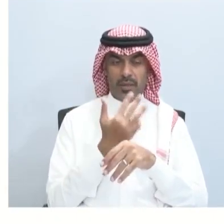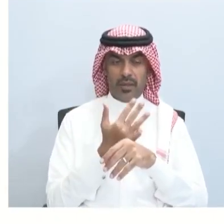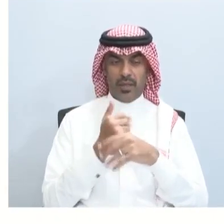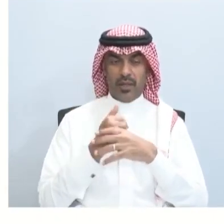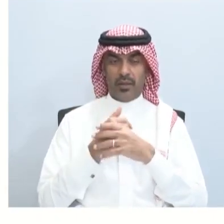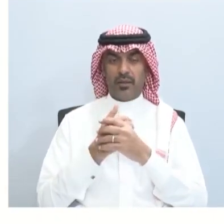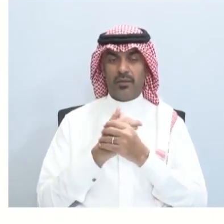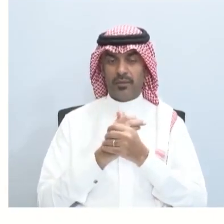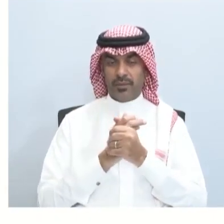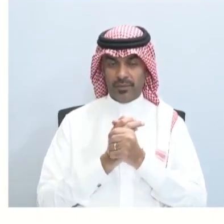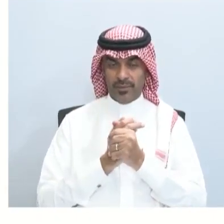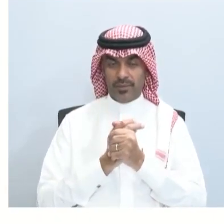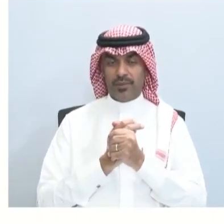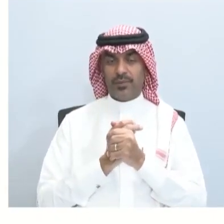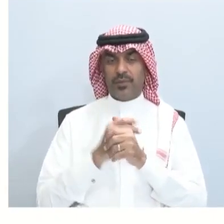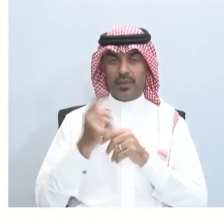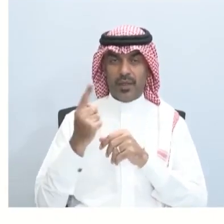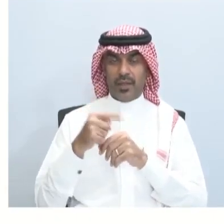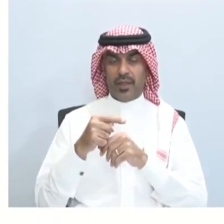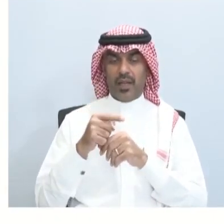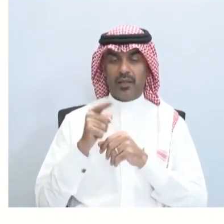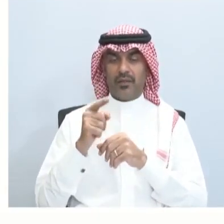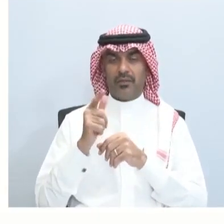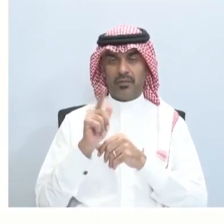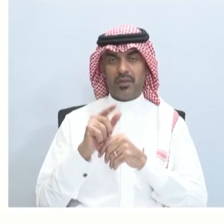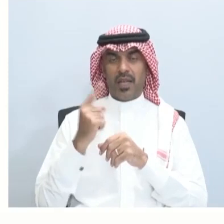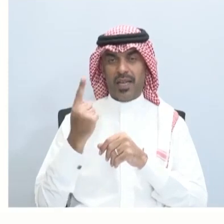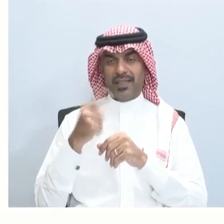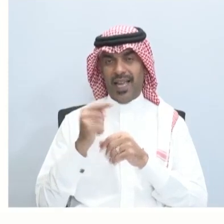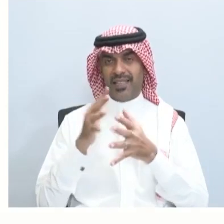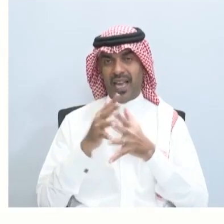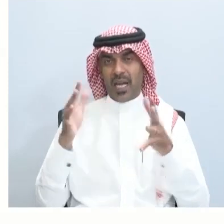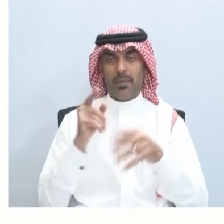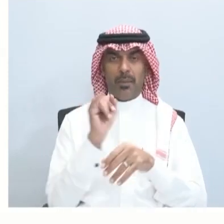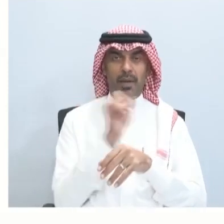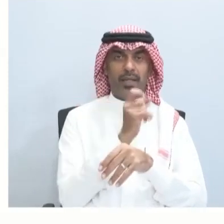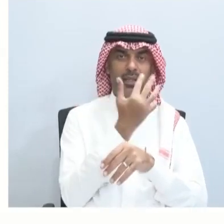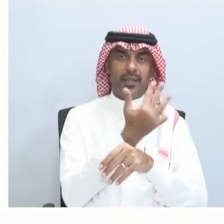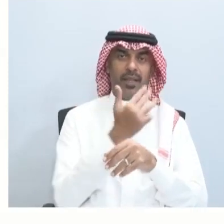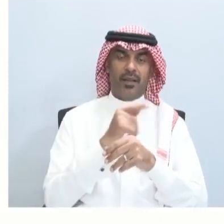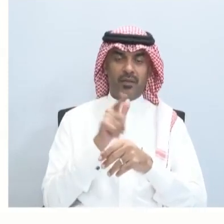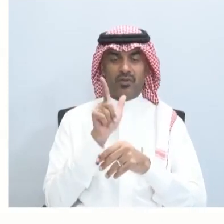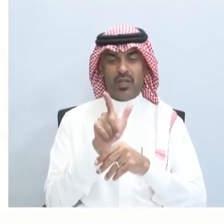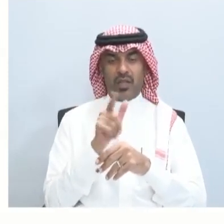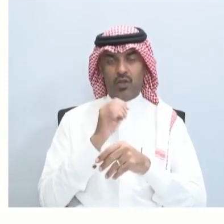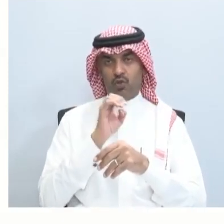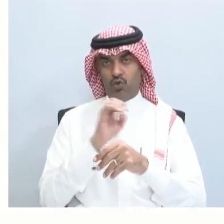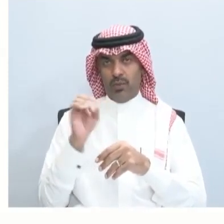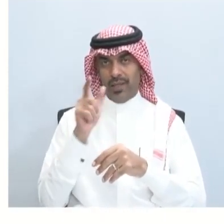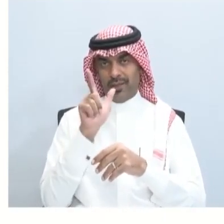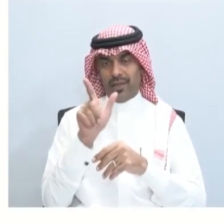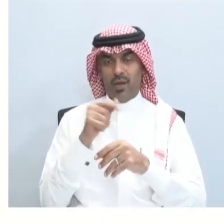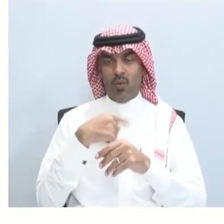سته زائد خمسه احد عشر وهي اكبر من تسعه نعم صحيحه اذا الجمله صحيحه